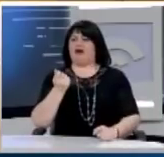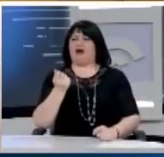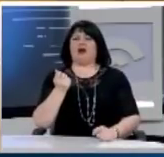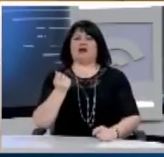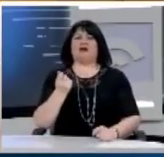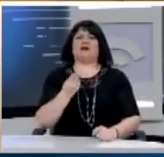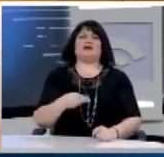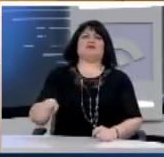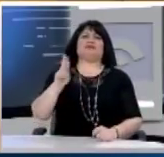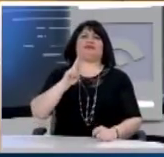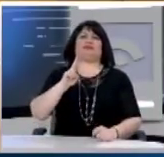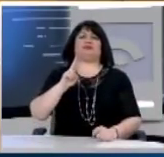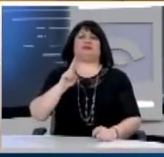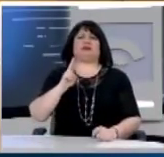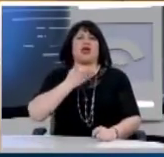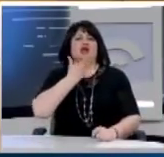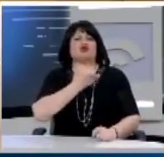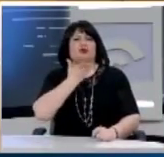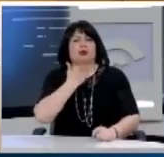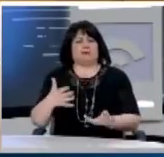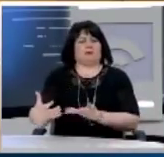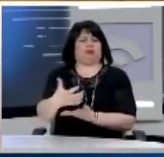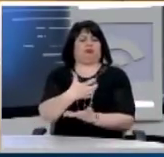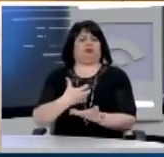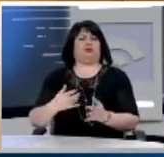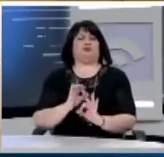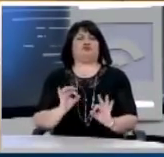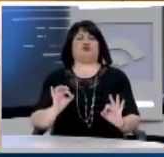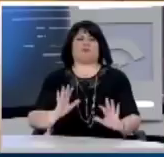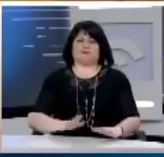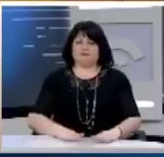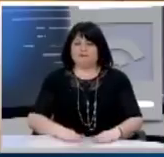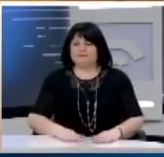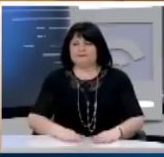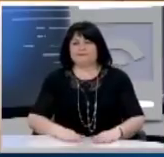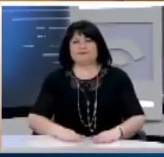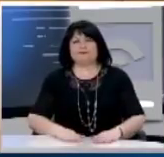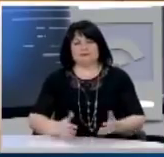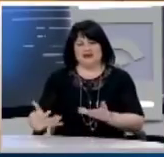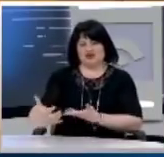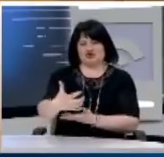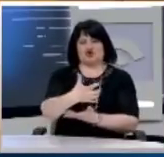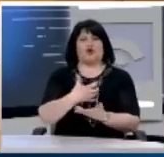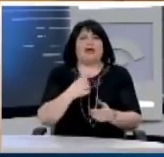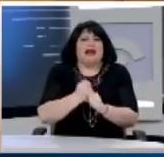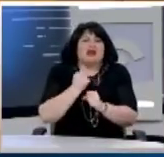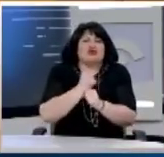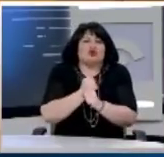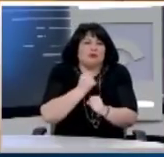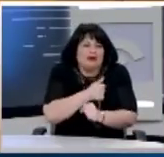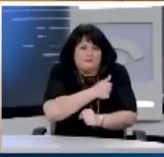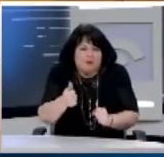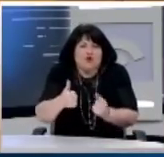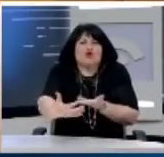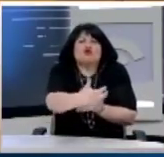βγάζουν αυτό που ξοδεύουν. Δηλαδή, εξαρτούνται εντελώς από το εισόδημα οι εργαζόμενοι και τα